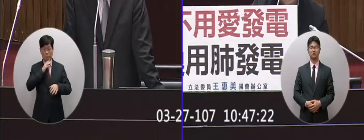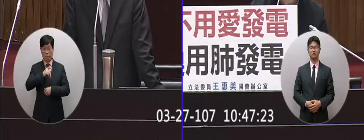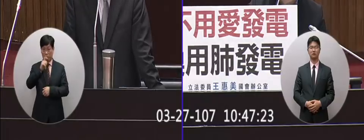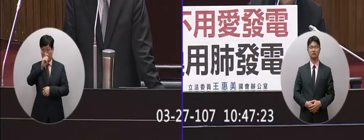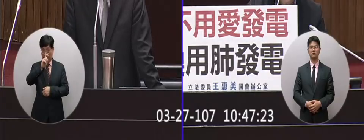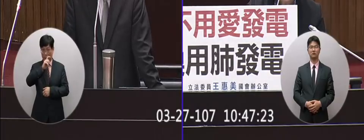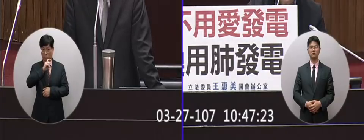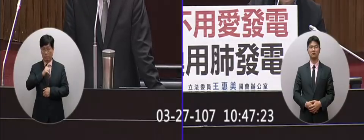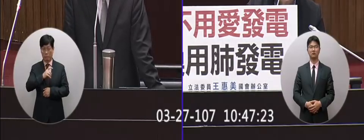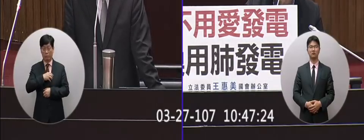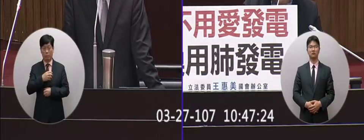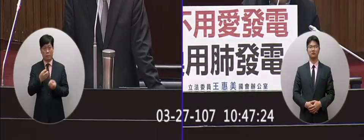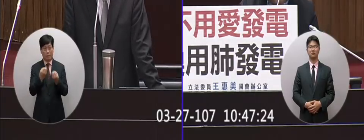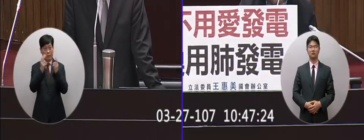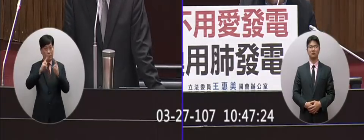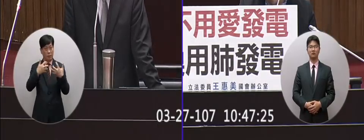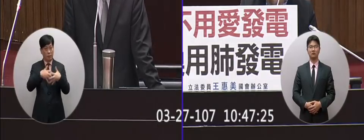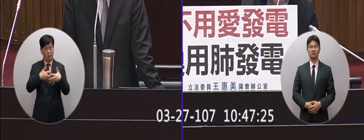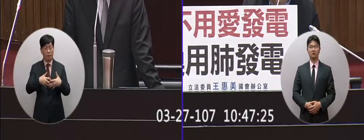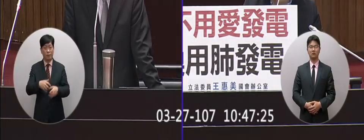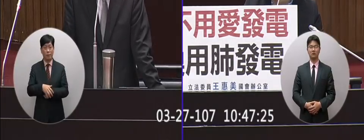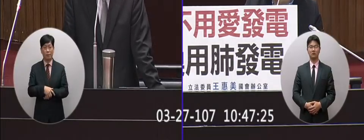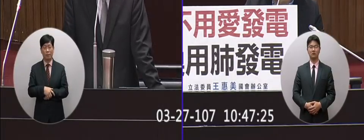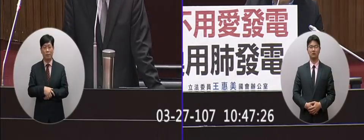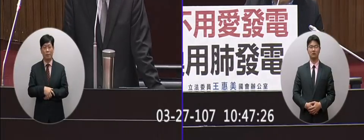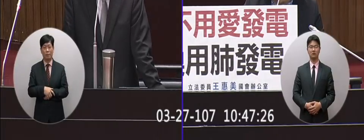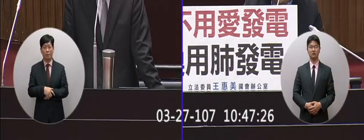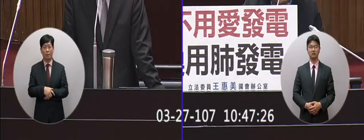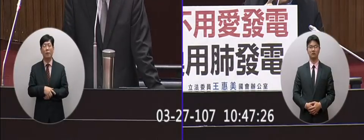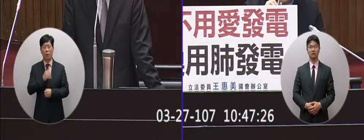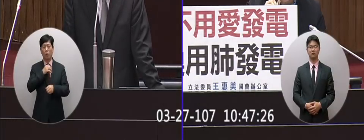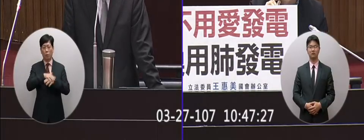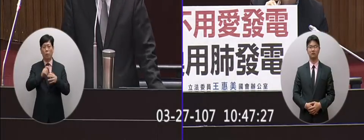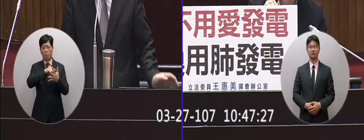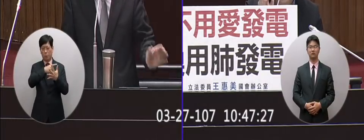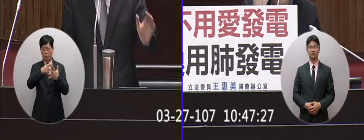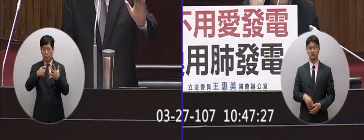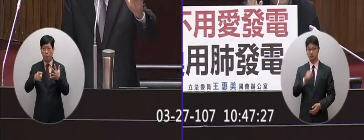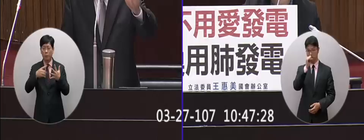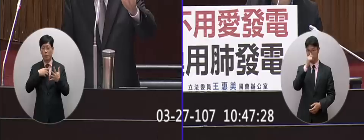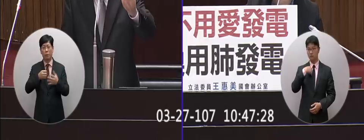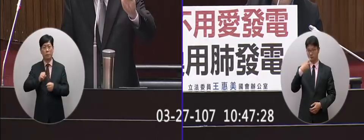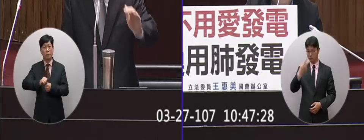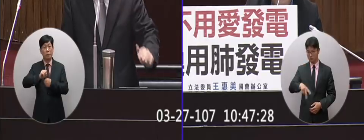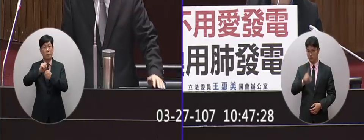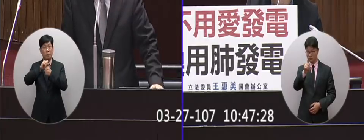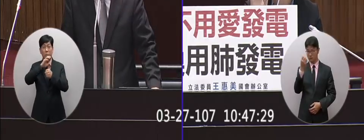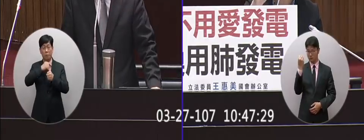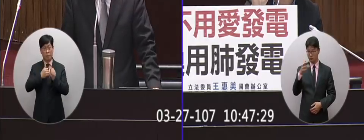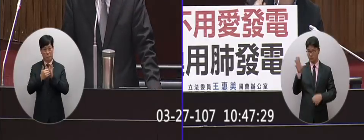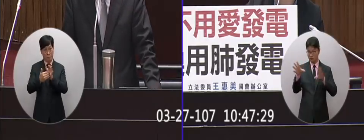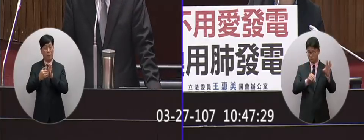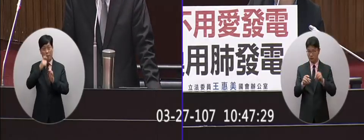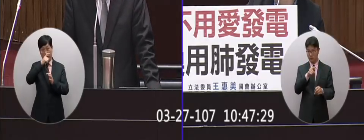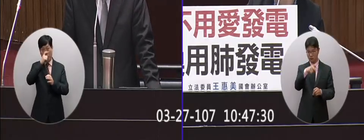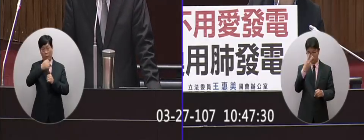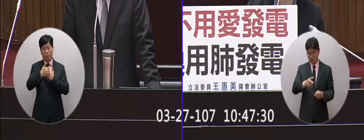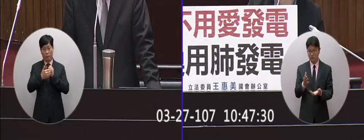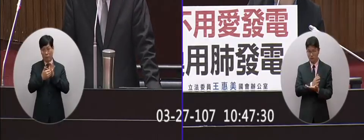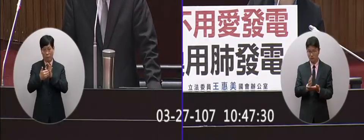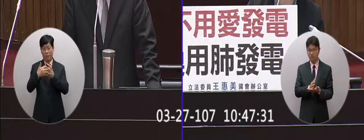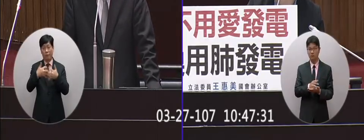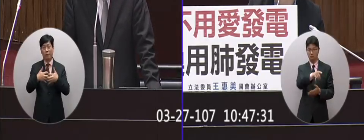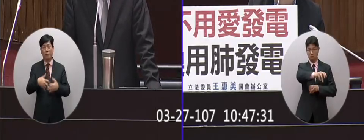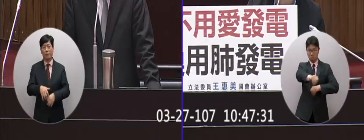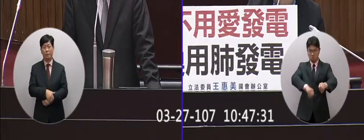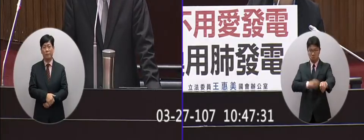座、发电的机组、我们会陆续的哈，去增加房屋的设备。 你再评估看看，将